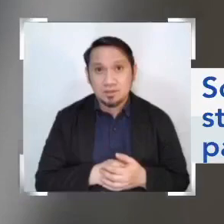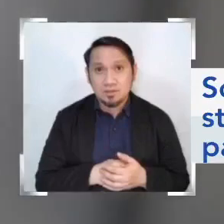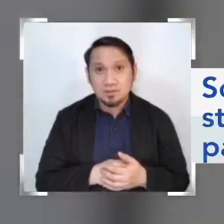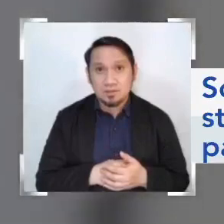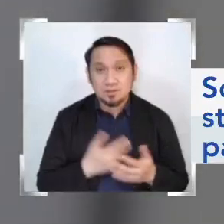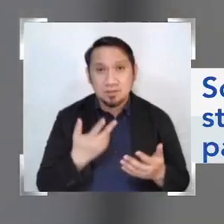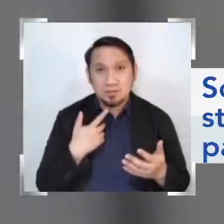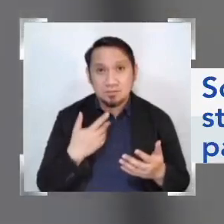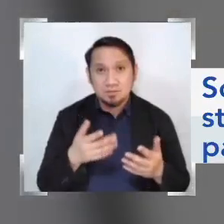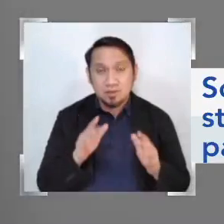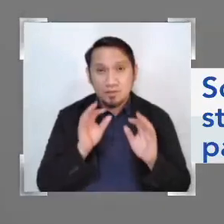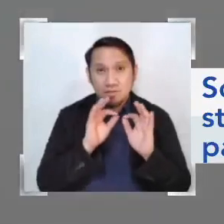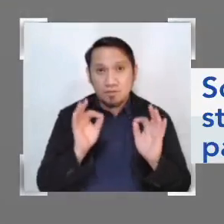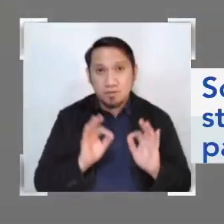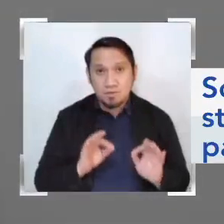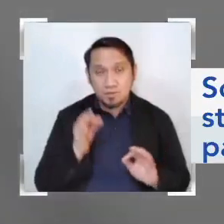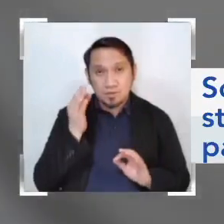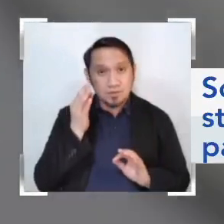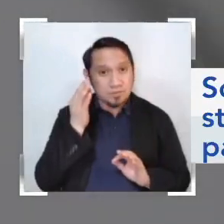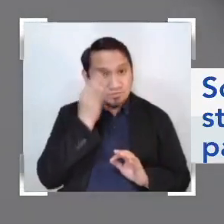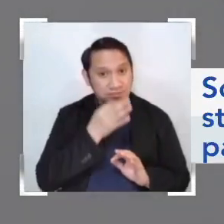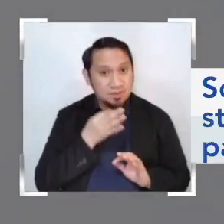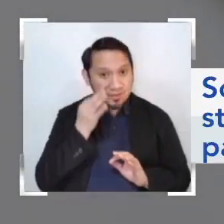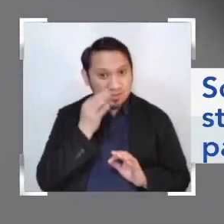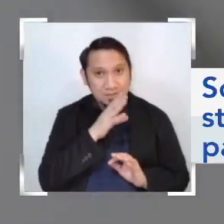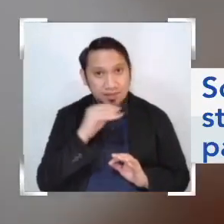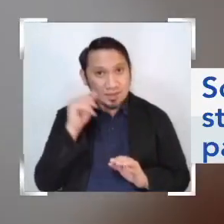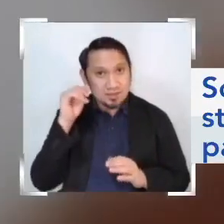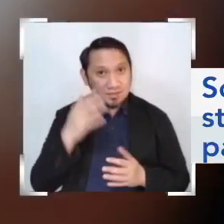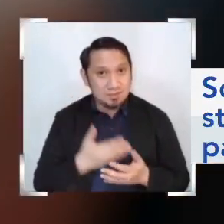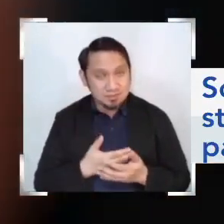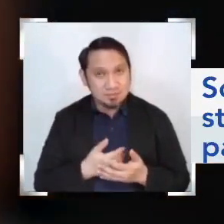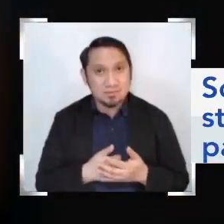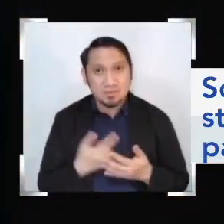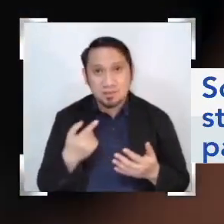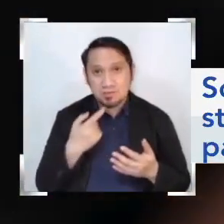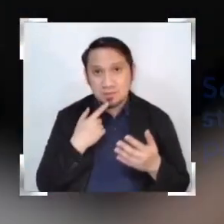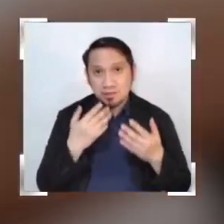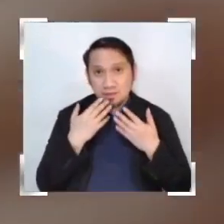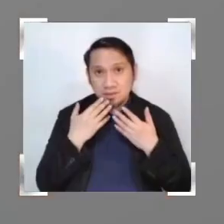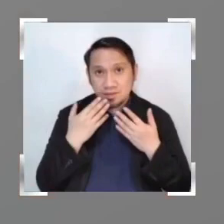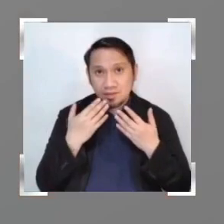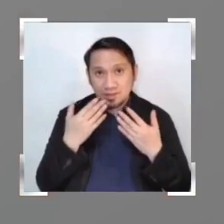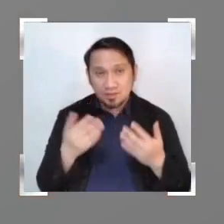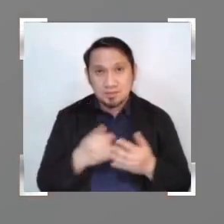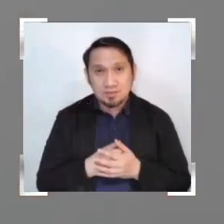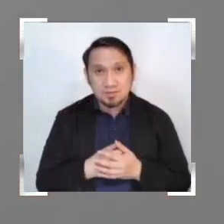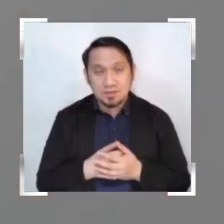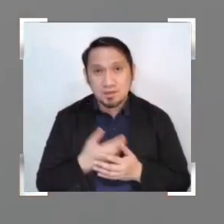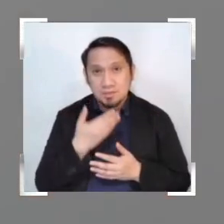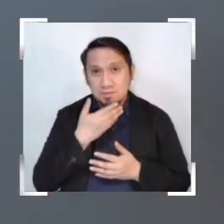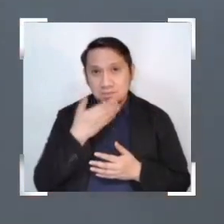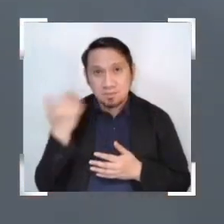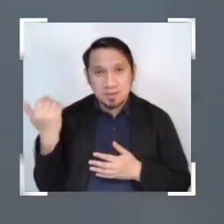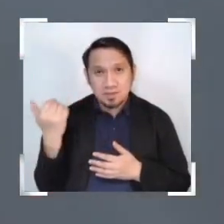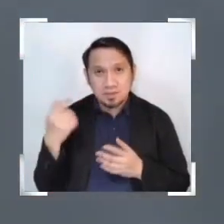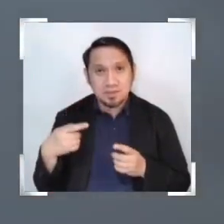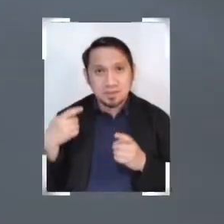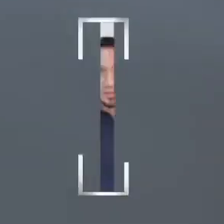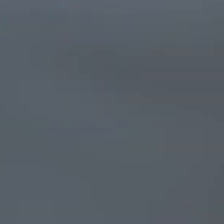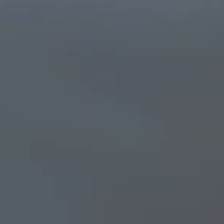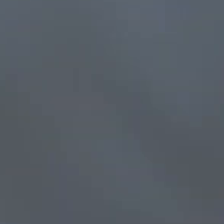mukha ni Solen at kanilang anak na si Tilly. Labis naman ang pasasalamat ni Solen sa anyay best present ever.